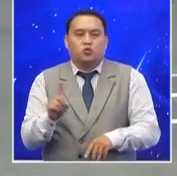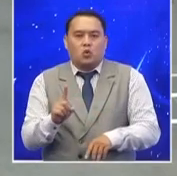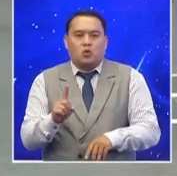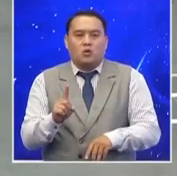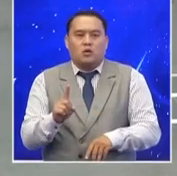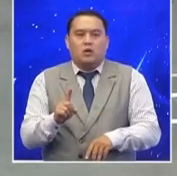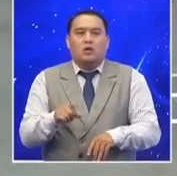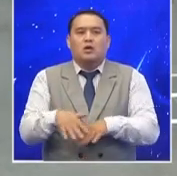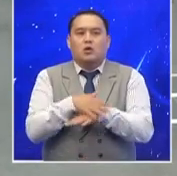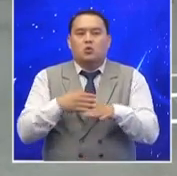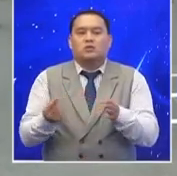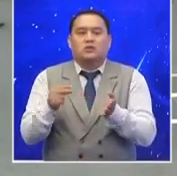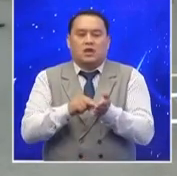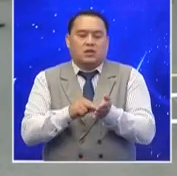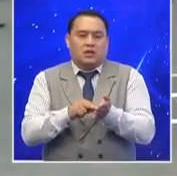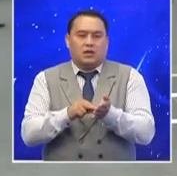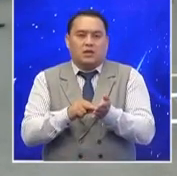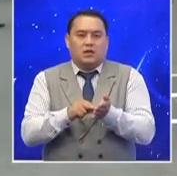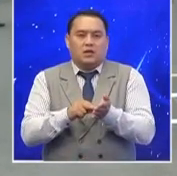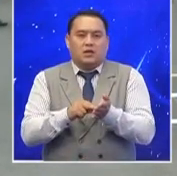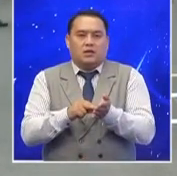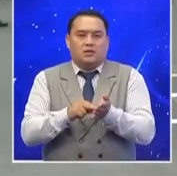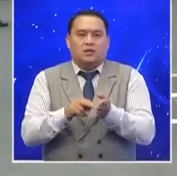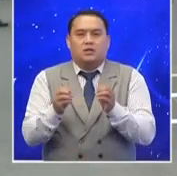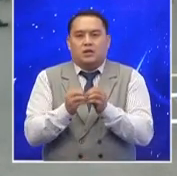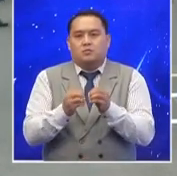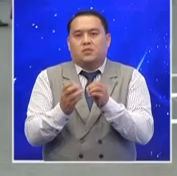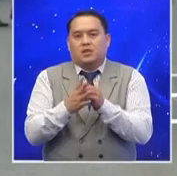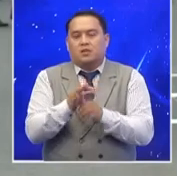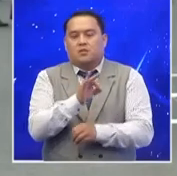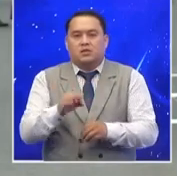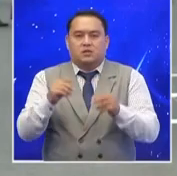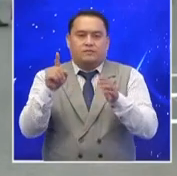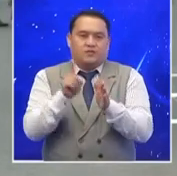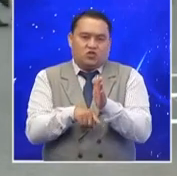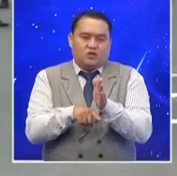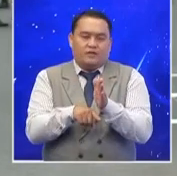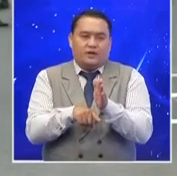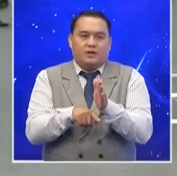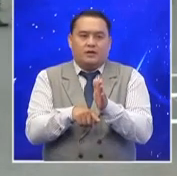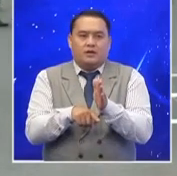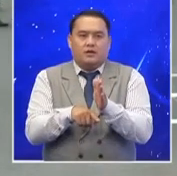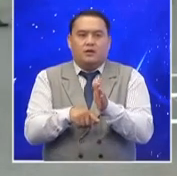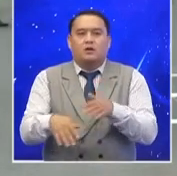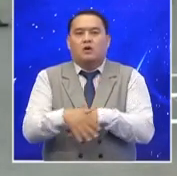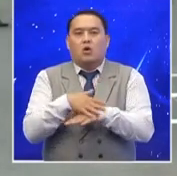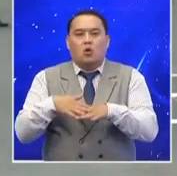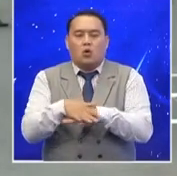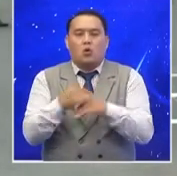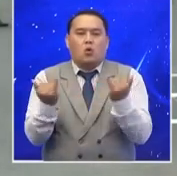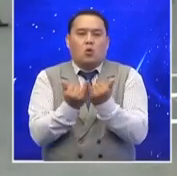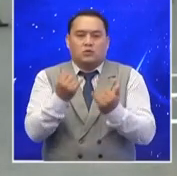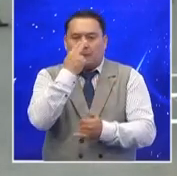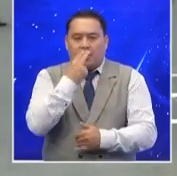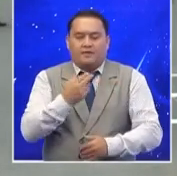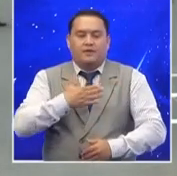жителей здесь цены на продукцию на 10-15% дешевле. И столичные жители привыкли к